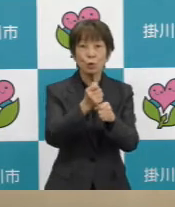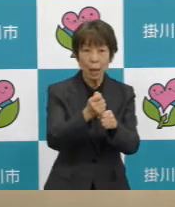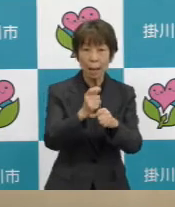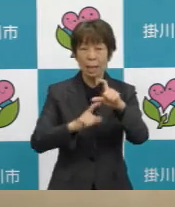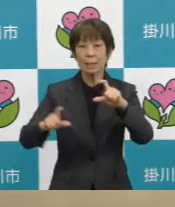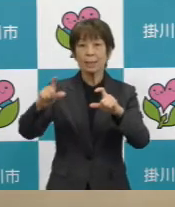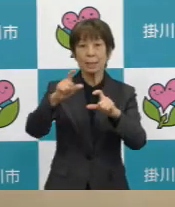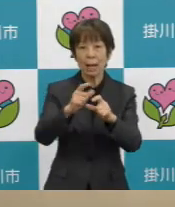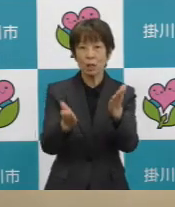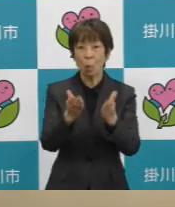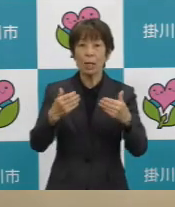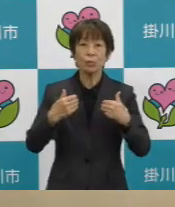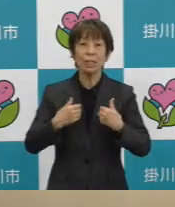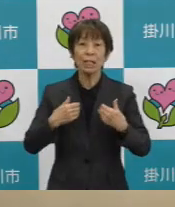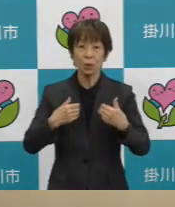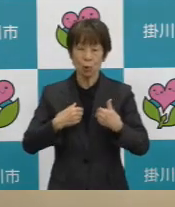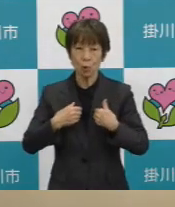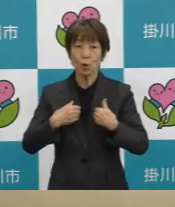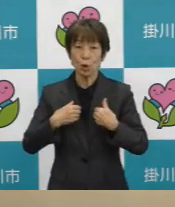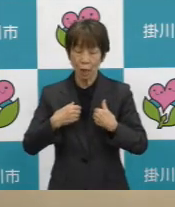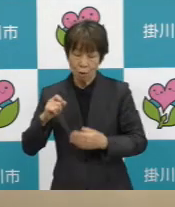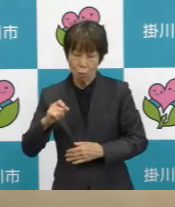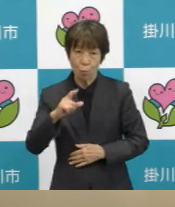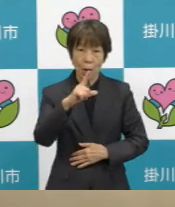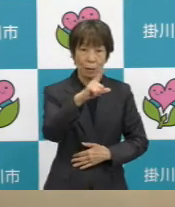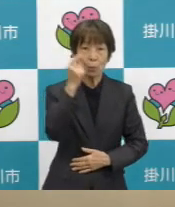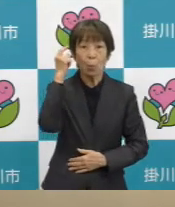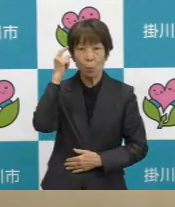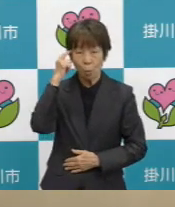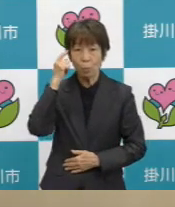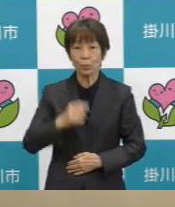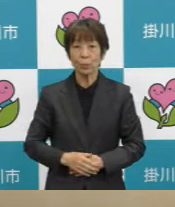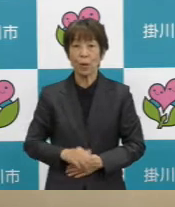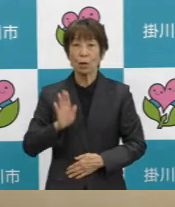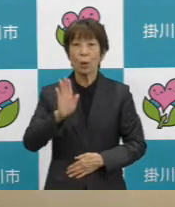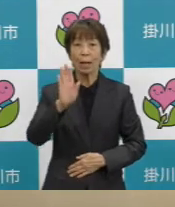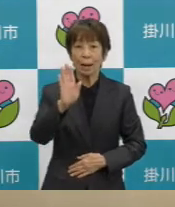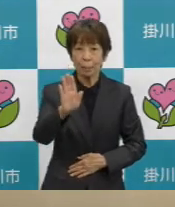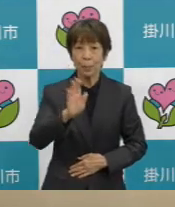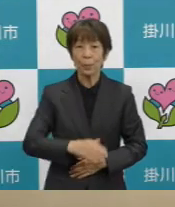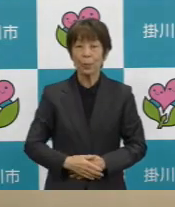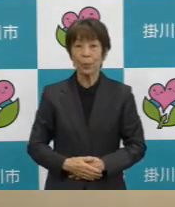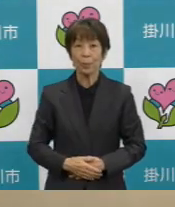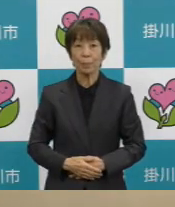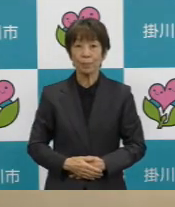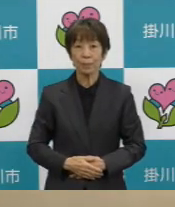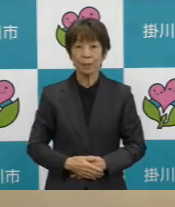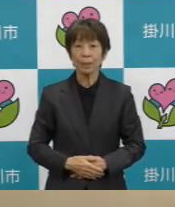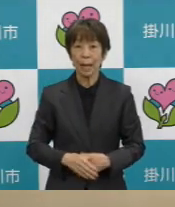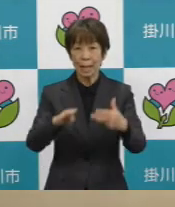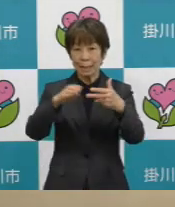高まりが出てくるのではないかなということでありますので、これからも、施設整